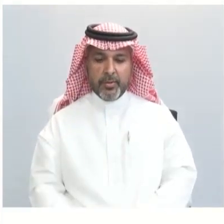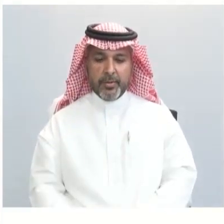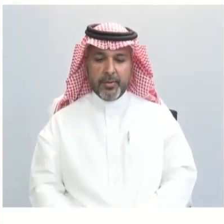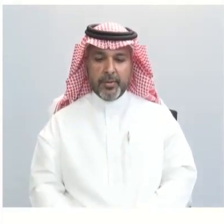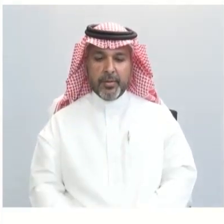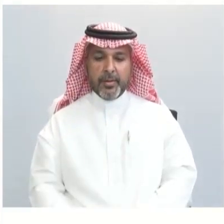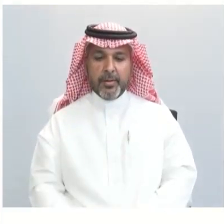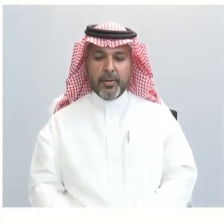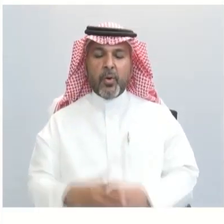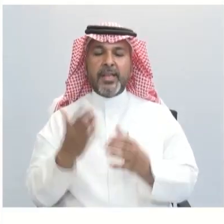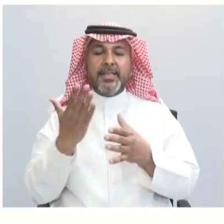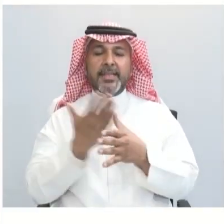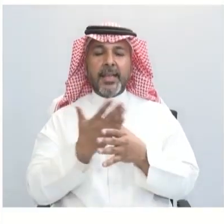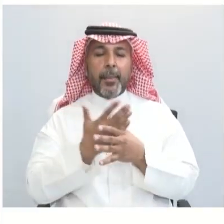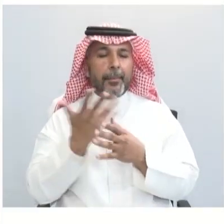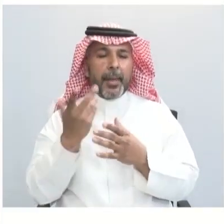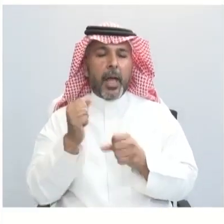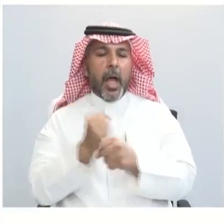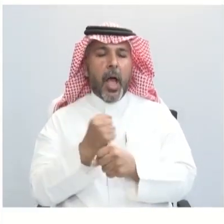نقوم باختيار الهدف من إنشاء،